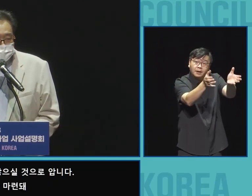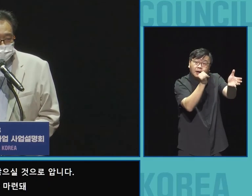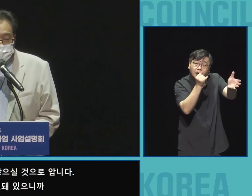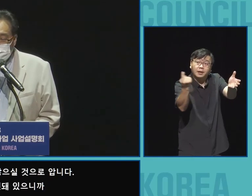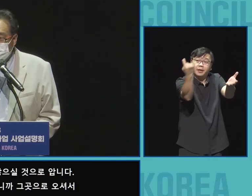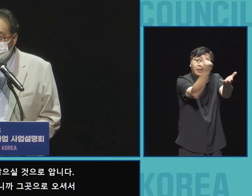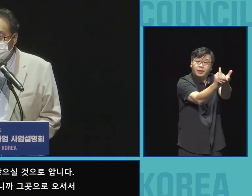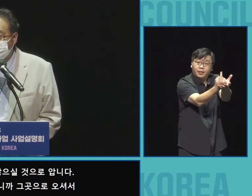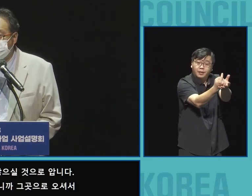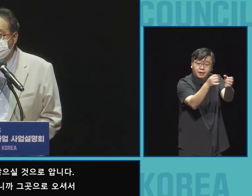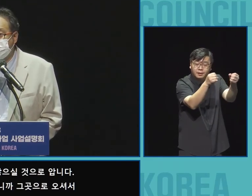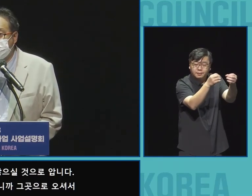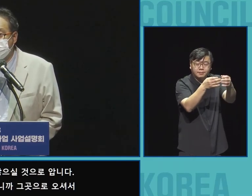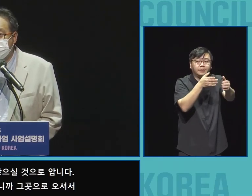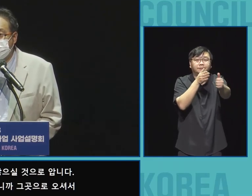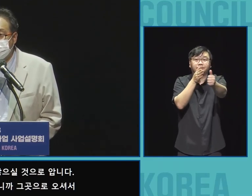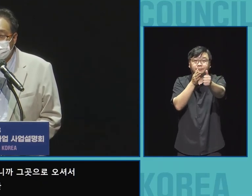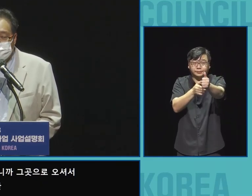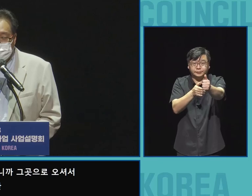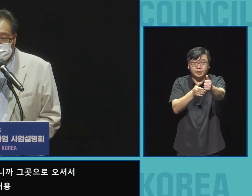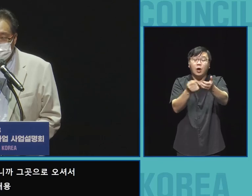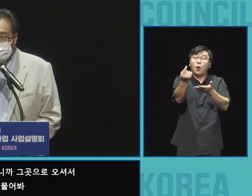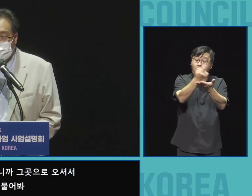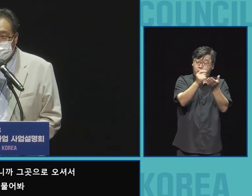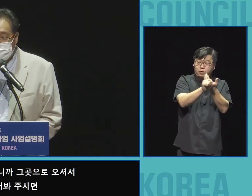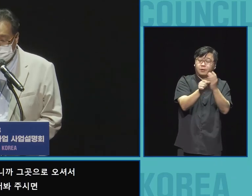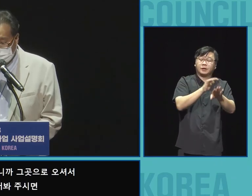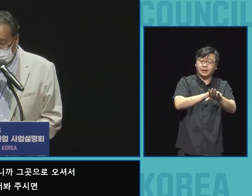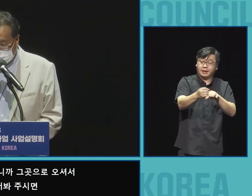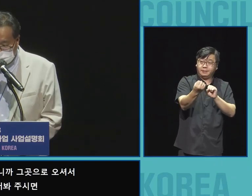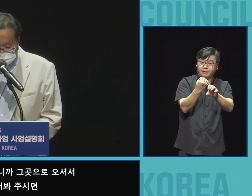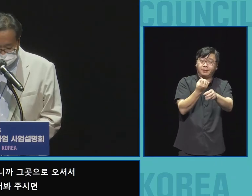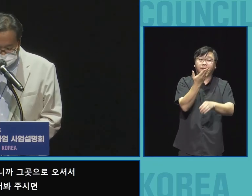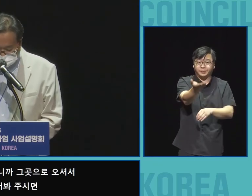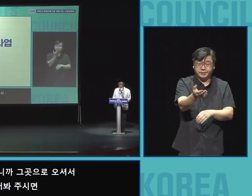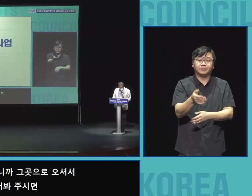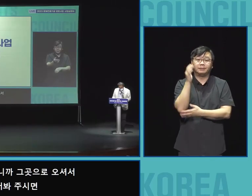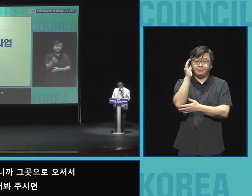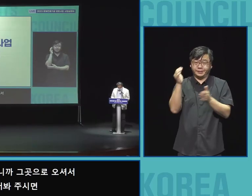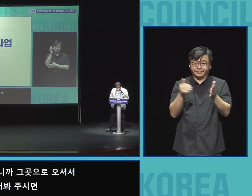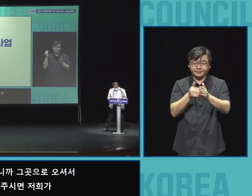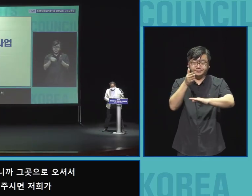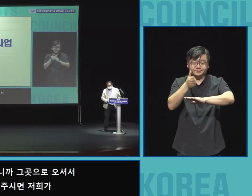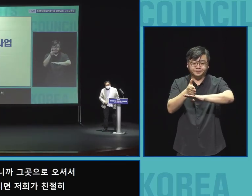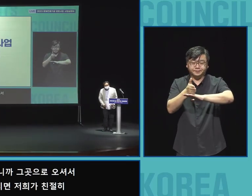궁금한 내용 물어봐 주시면 저희가 친절히 응대하도록 하겠습니다. 예, 발표를 마치겠습니다.